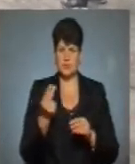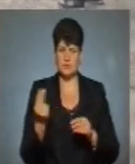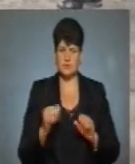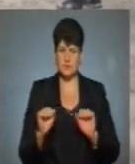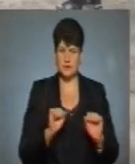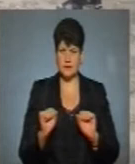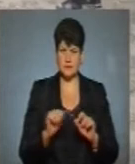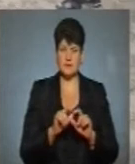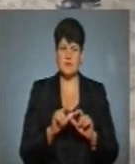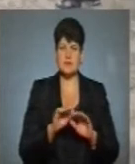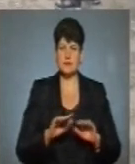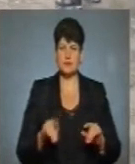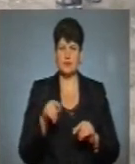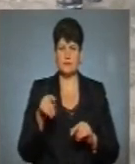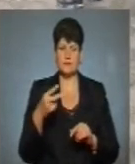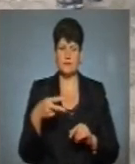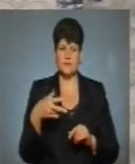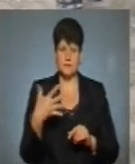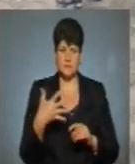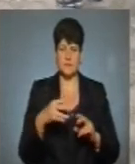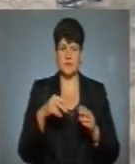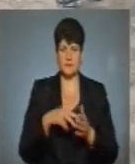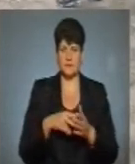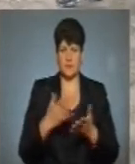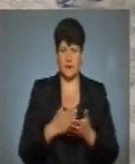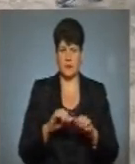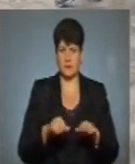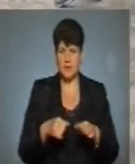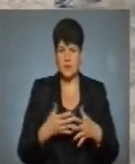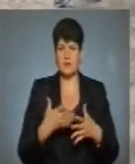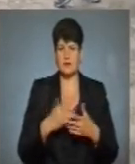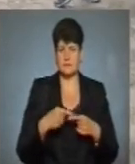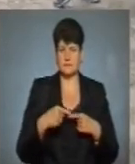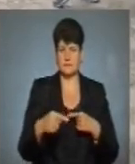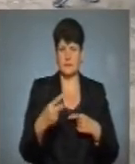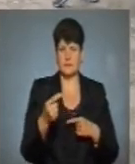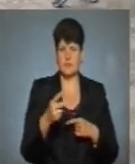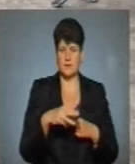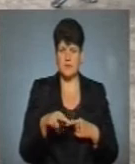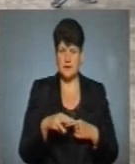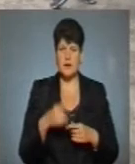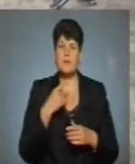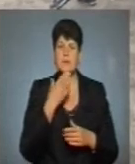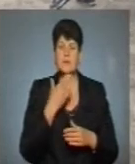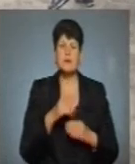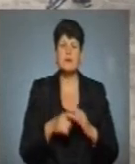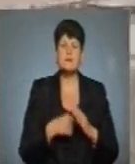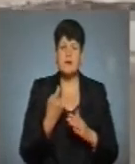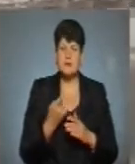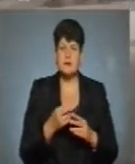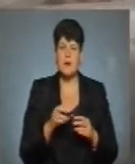черги, з собою принесла бахіли і зберігає дистанцію у 1,5 метра. Вона розповідає, як дізналась про